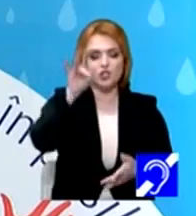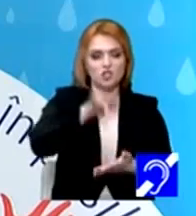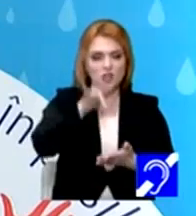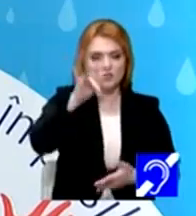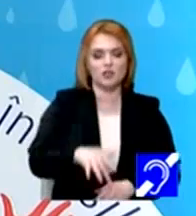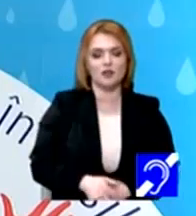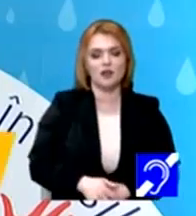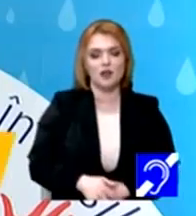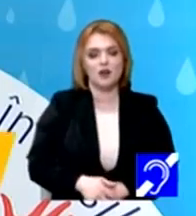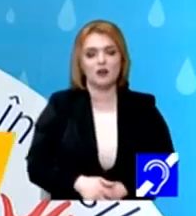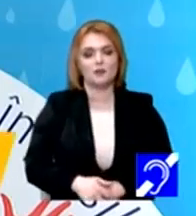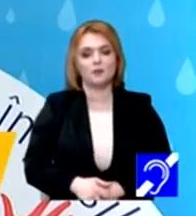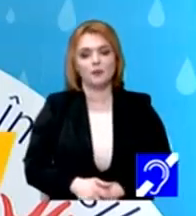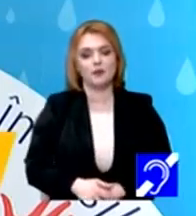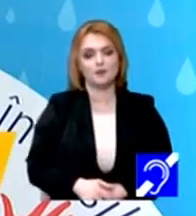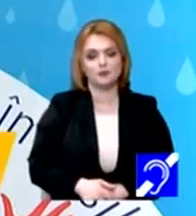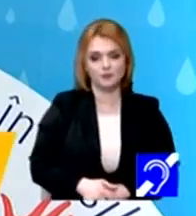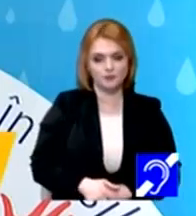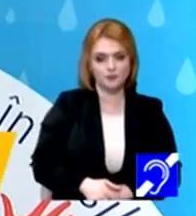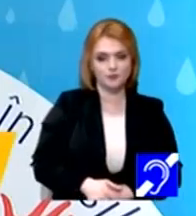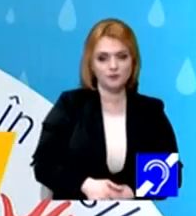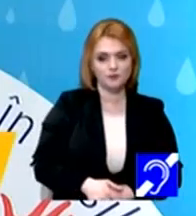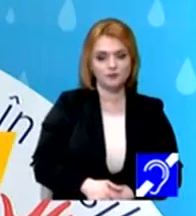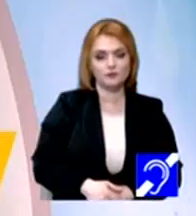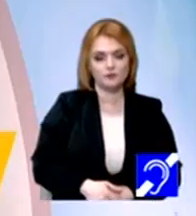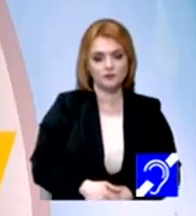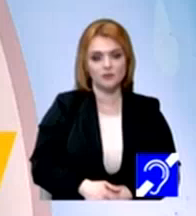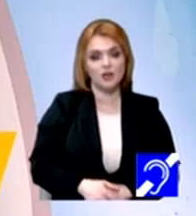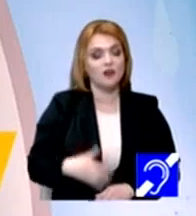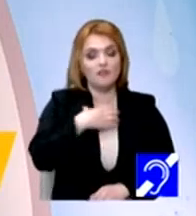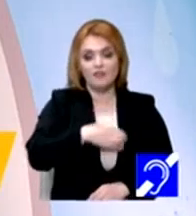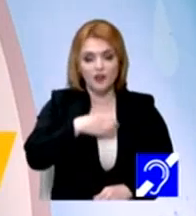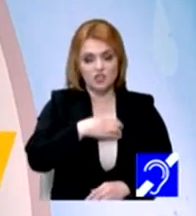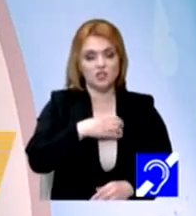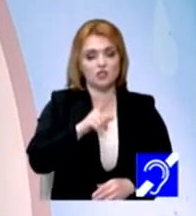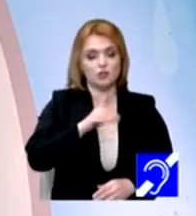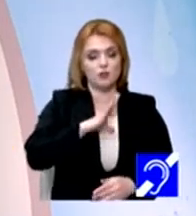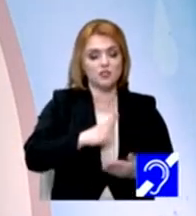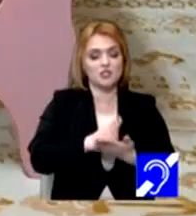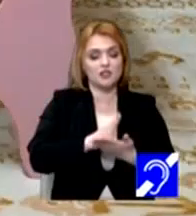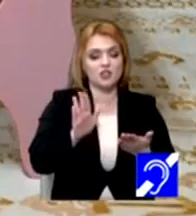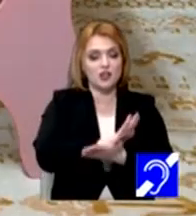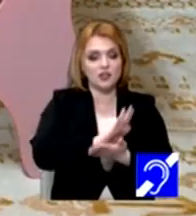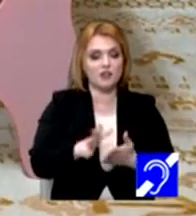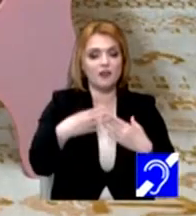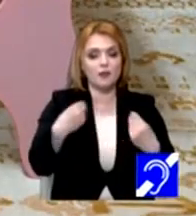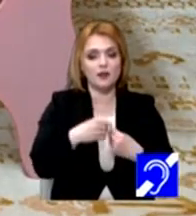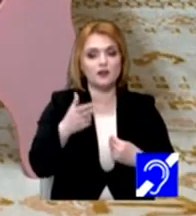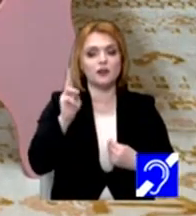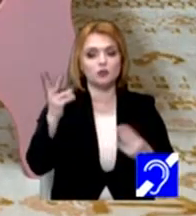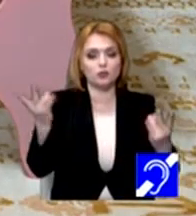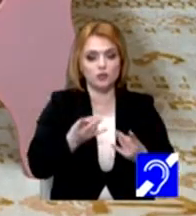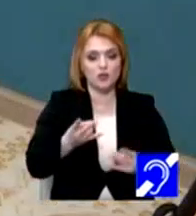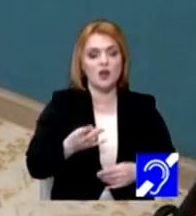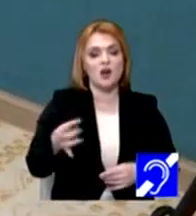cu siguranță aduce niște servicii sociale de calitate în familiile care au nevoie. În Republica Moldova se